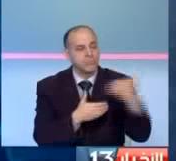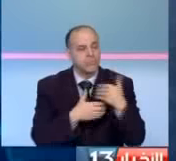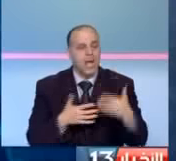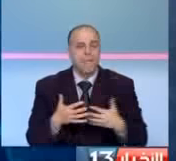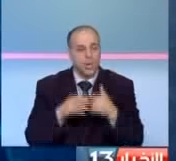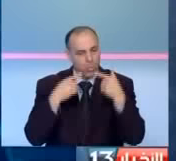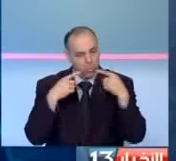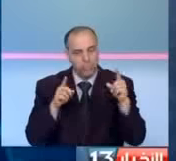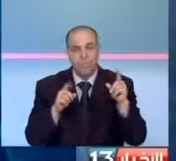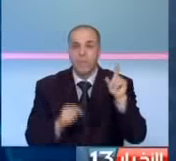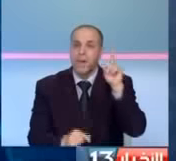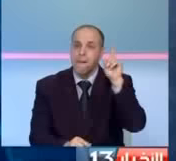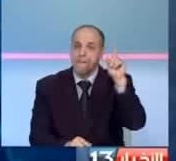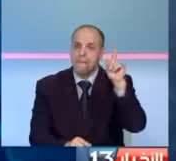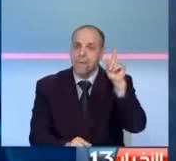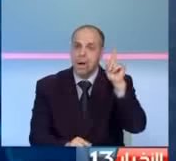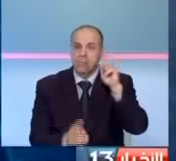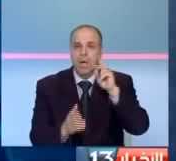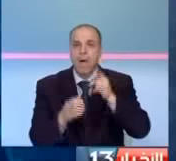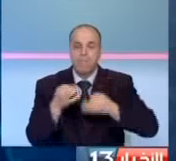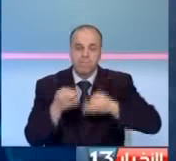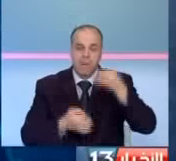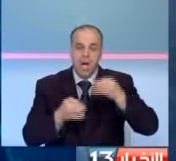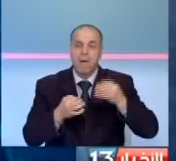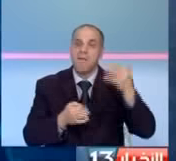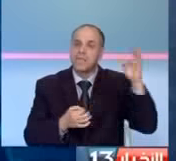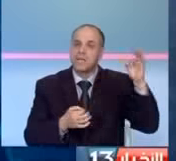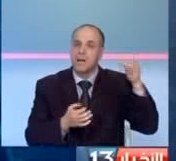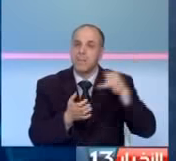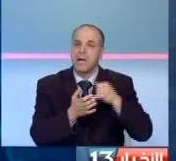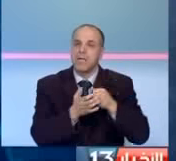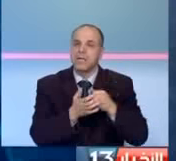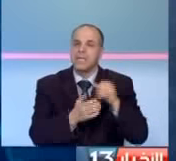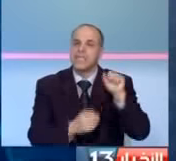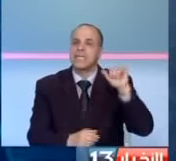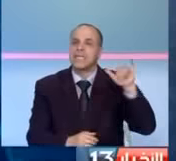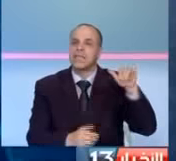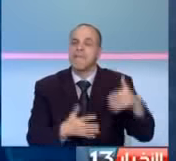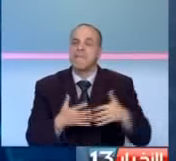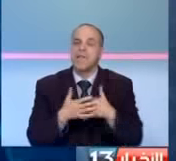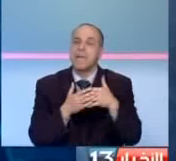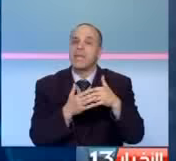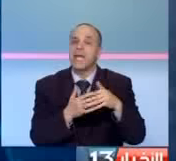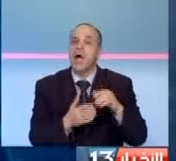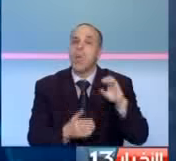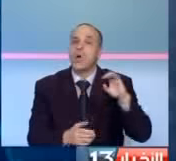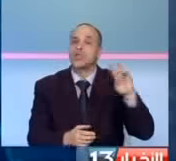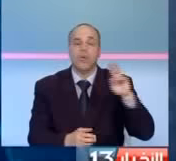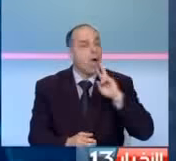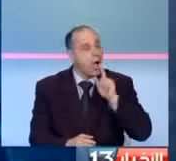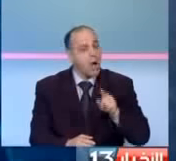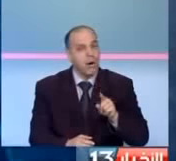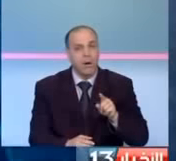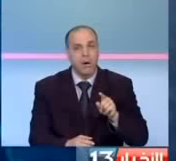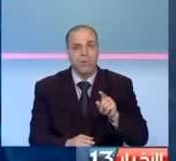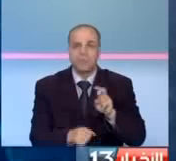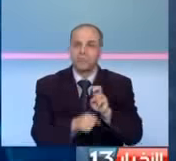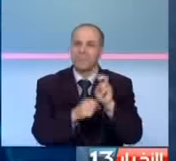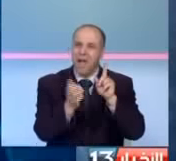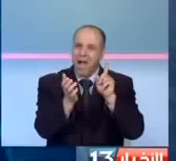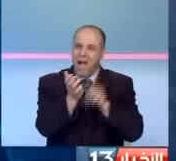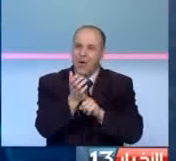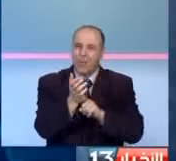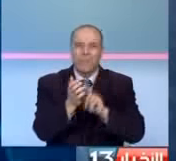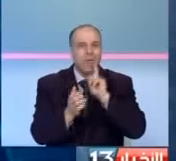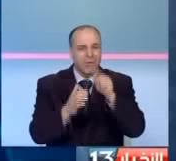الولايات المتحدة بعد إصدار قاض فيدرالي بمدينة سياتل بواشنطن قرارا بتعليق العمل بمرسوم